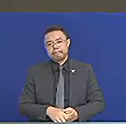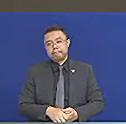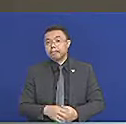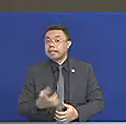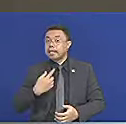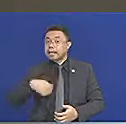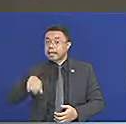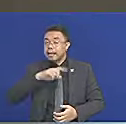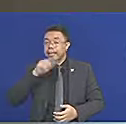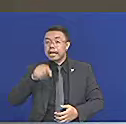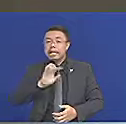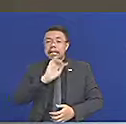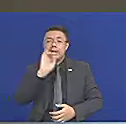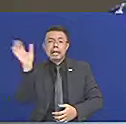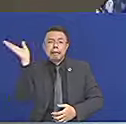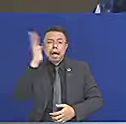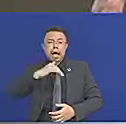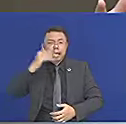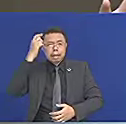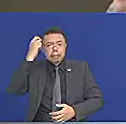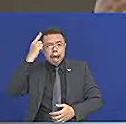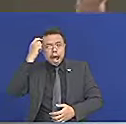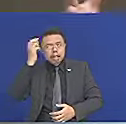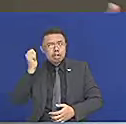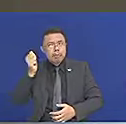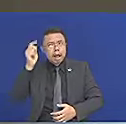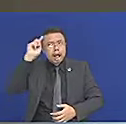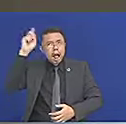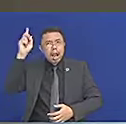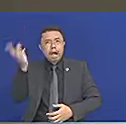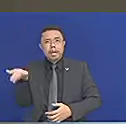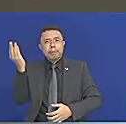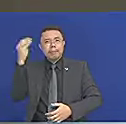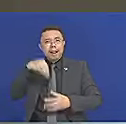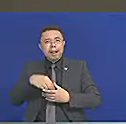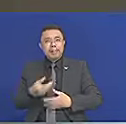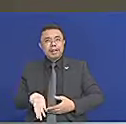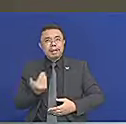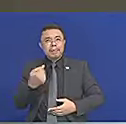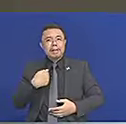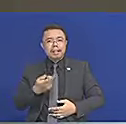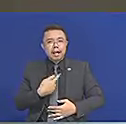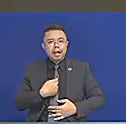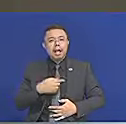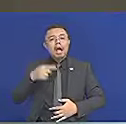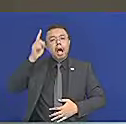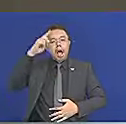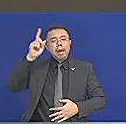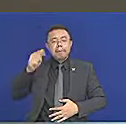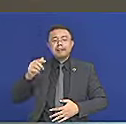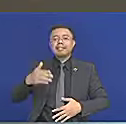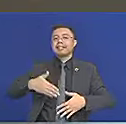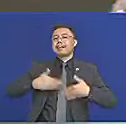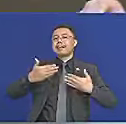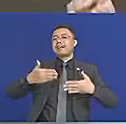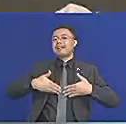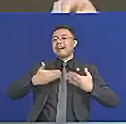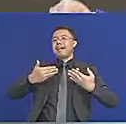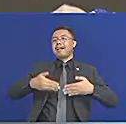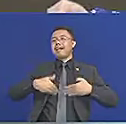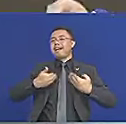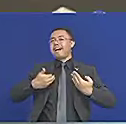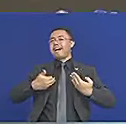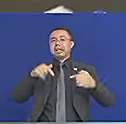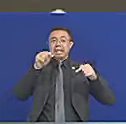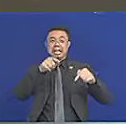Nah, kita itu tiap hari belajar menghidupkan Allah dalam hidup kita. Dan Allah pasti tersanjung.